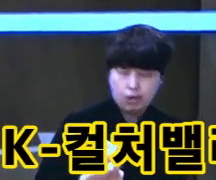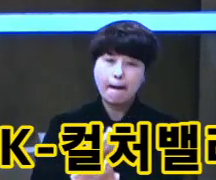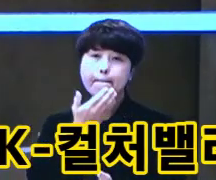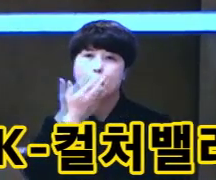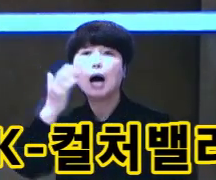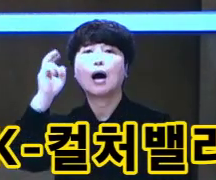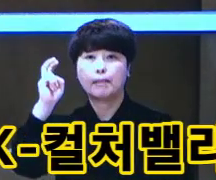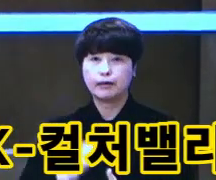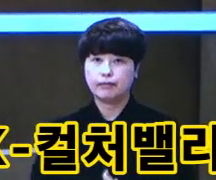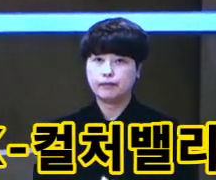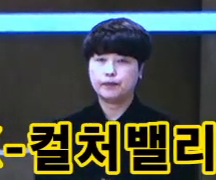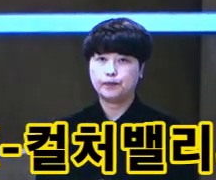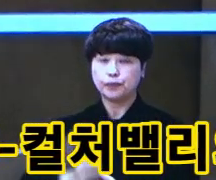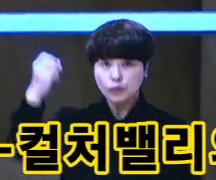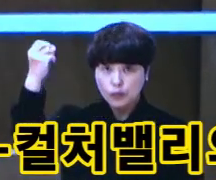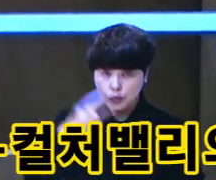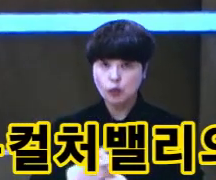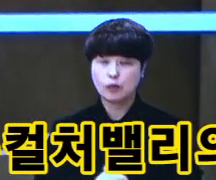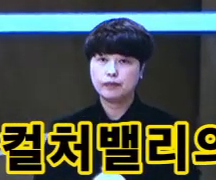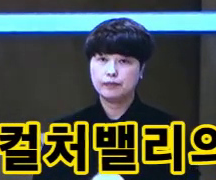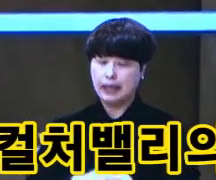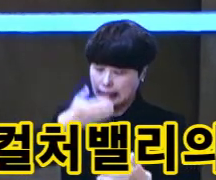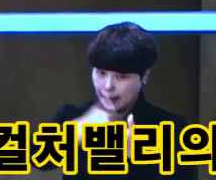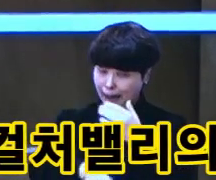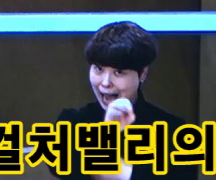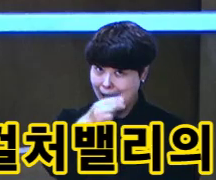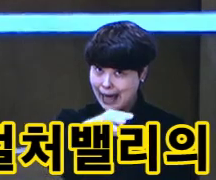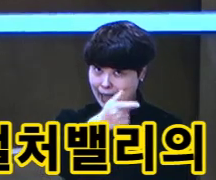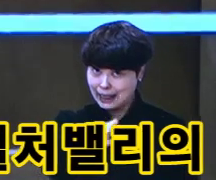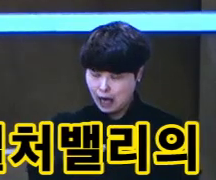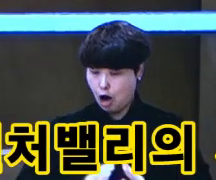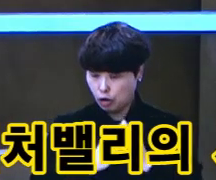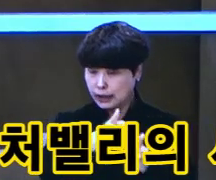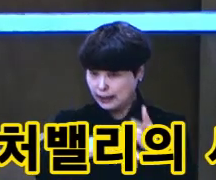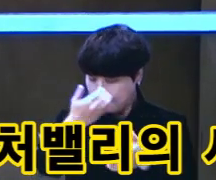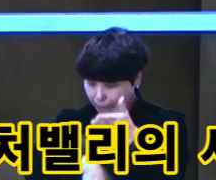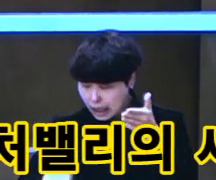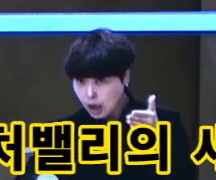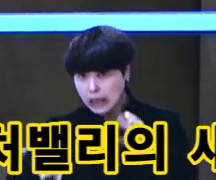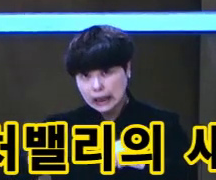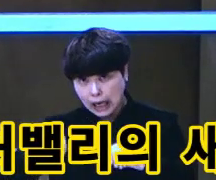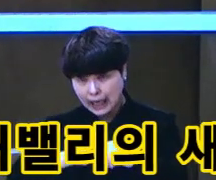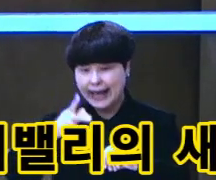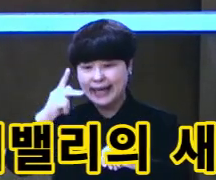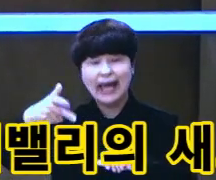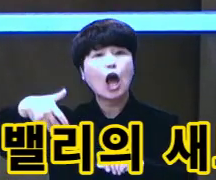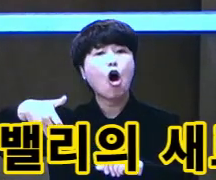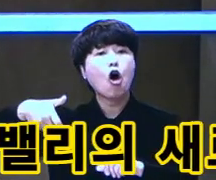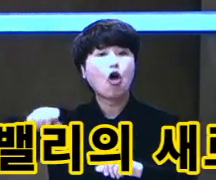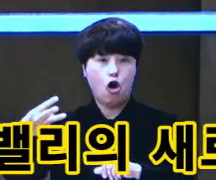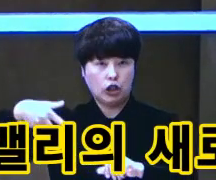것입니다. 또 나머지 아레나 건설 사업을 제외한 부지는 K컬처 밸리 사업을